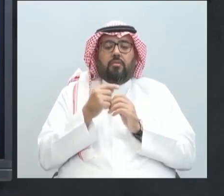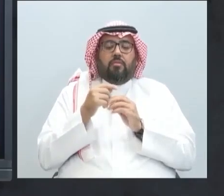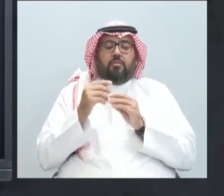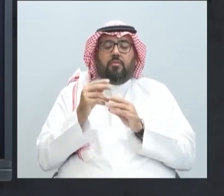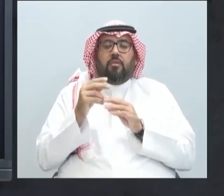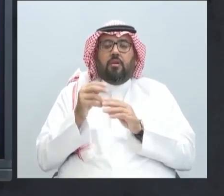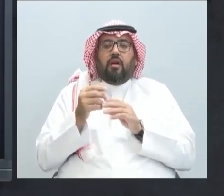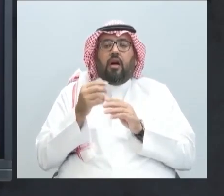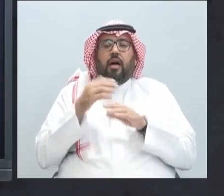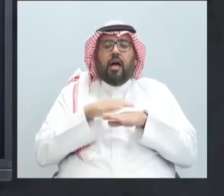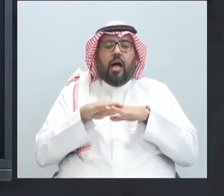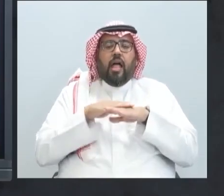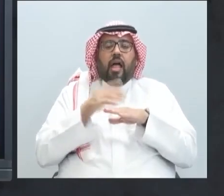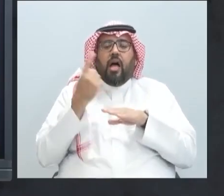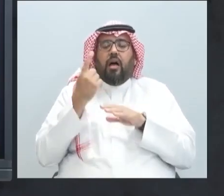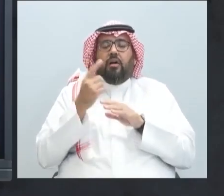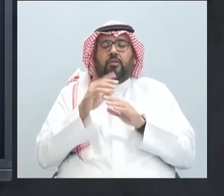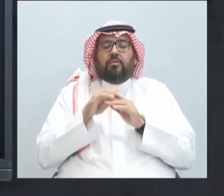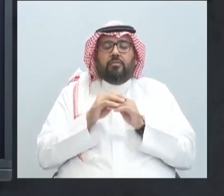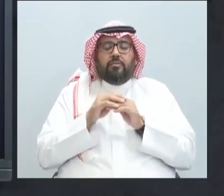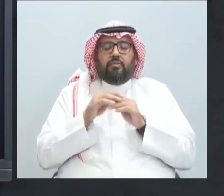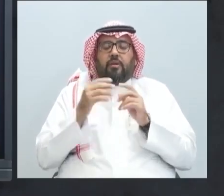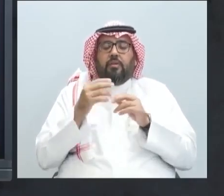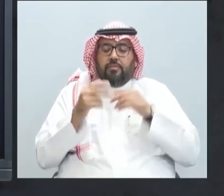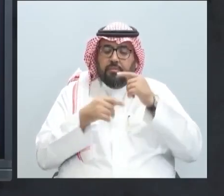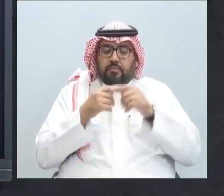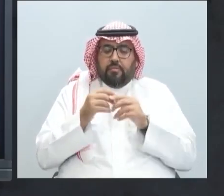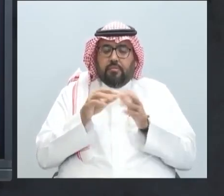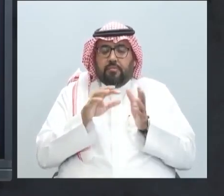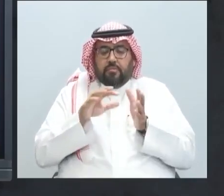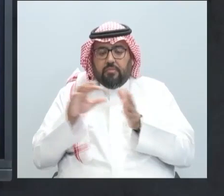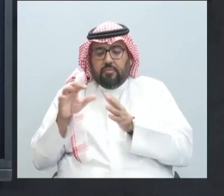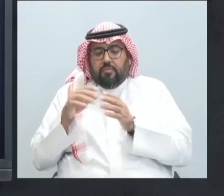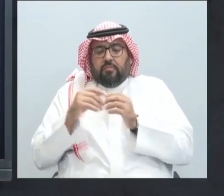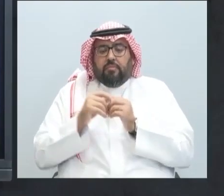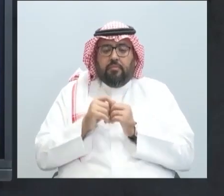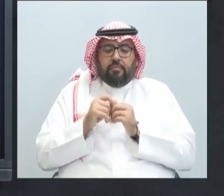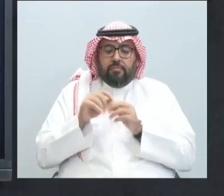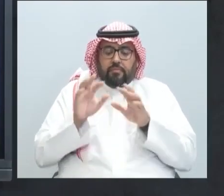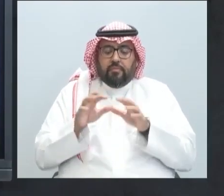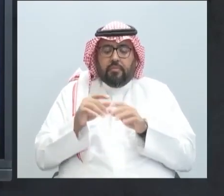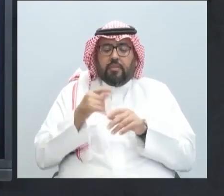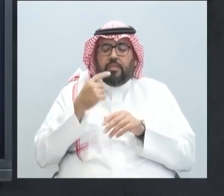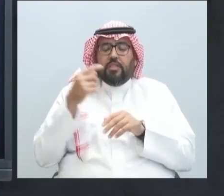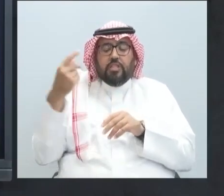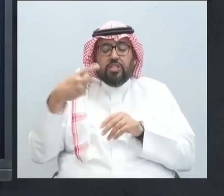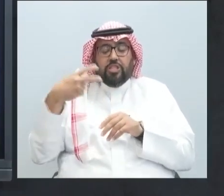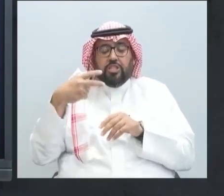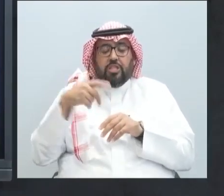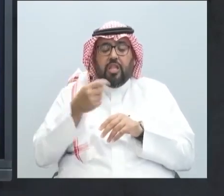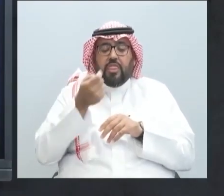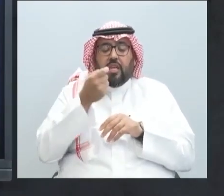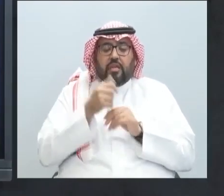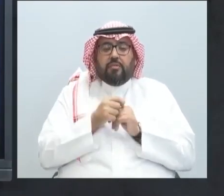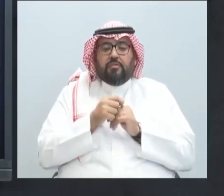حياء واحد لانه الخلايا البكتيريه او هذه البدائيات تنقسم في الظروف الطبيعيه خلال 20 دقيقه لذلك